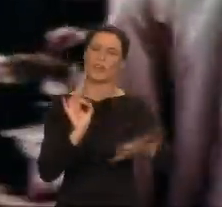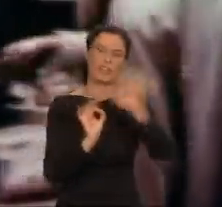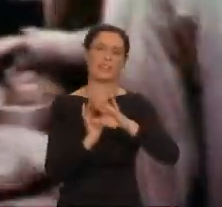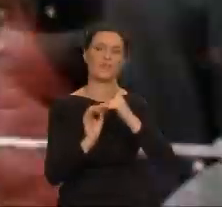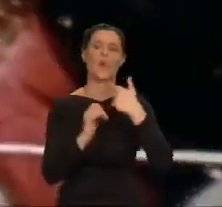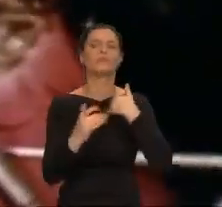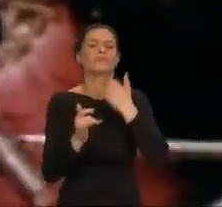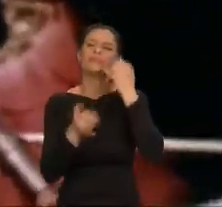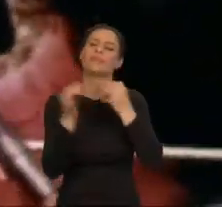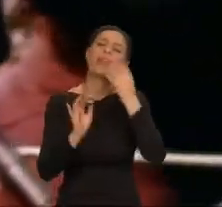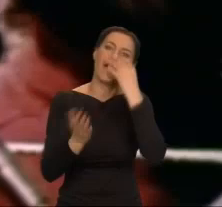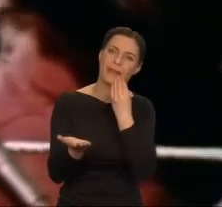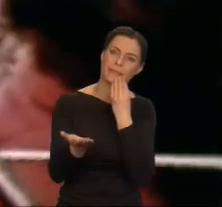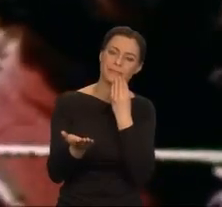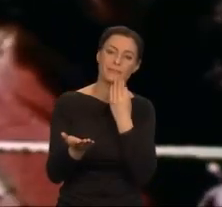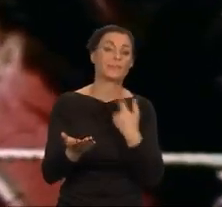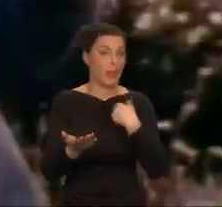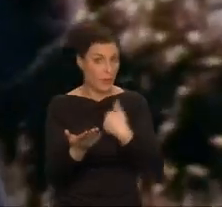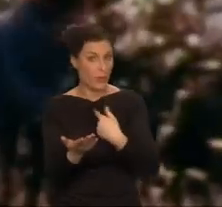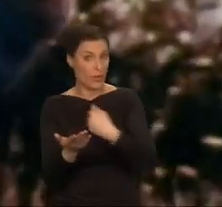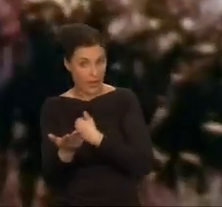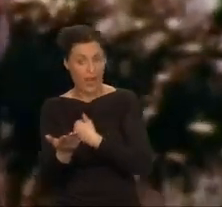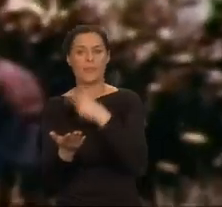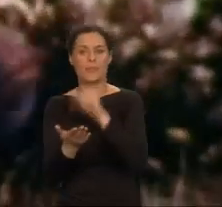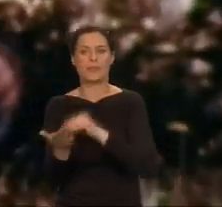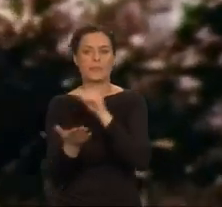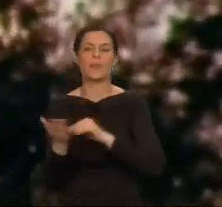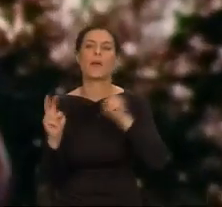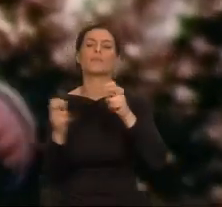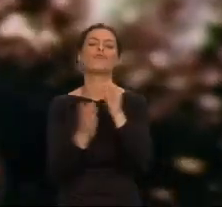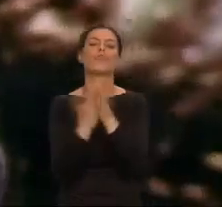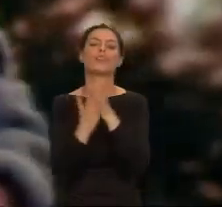Rozważania takie doprowadziły mnie do pokojowego anarchizmu.